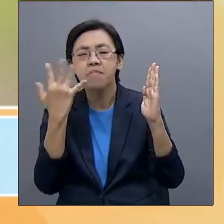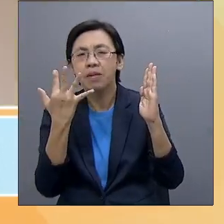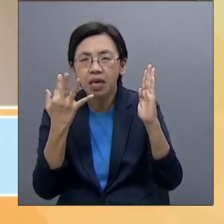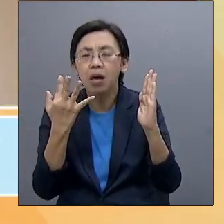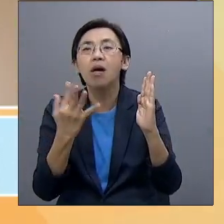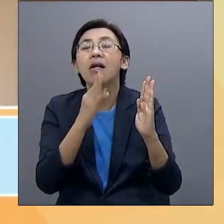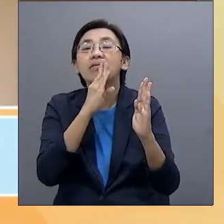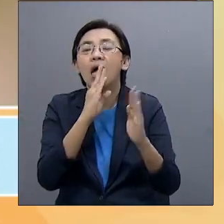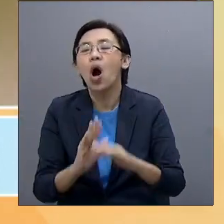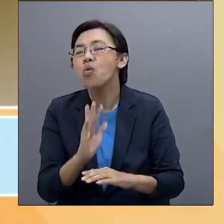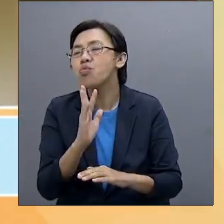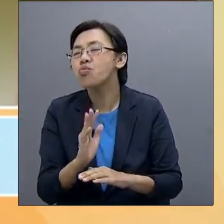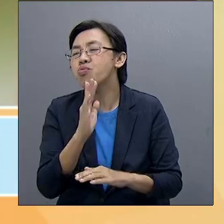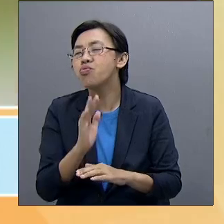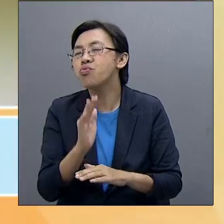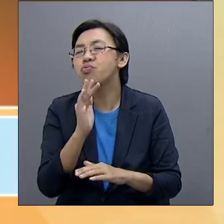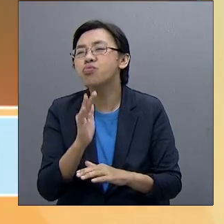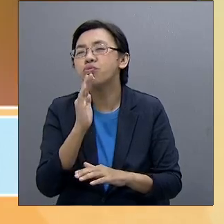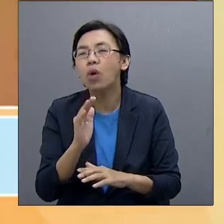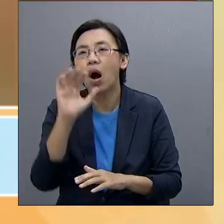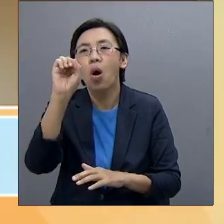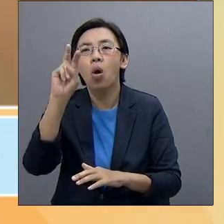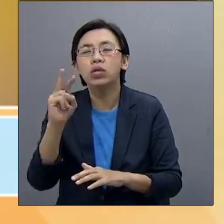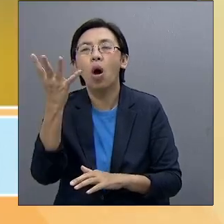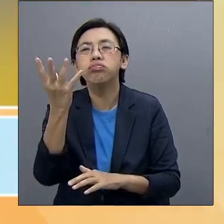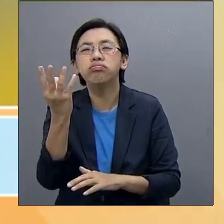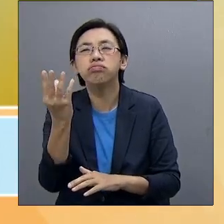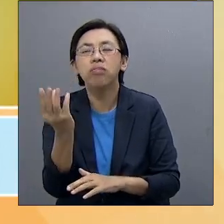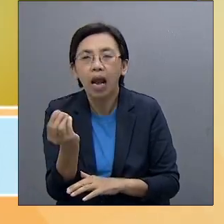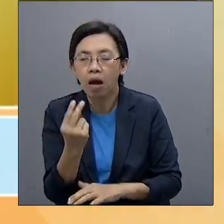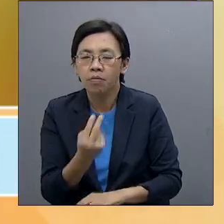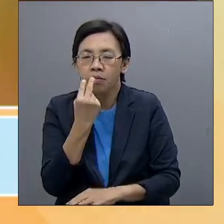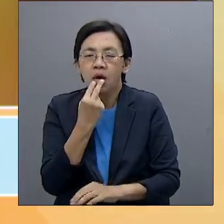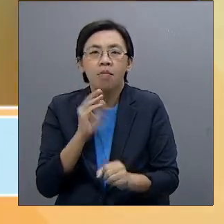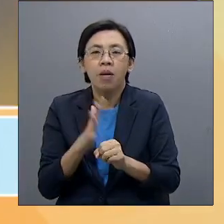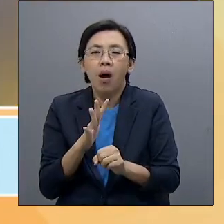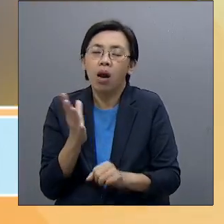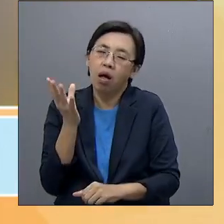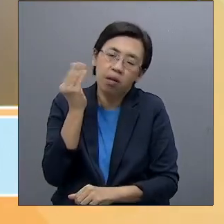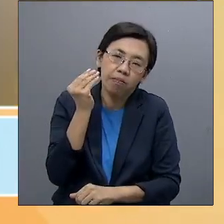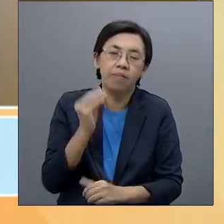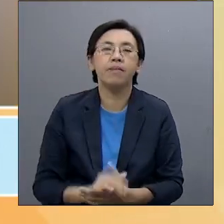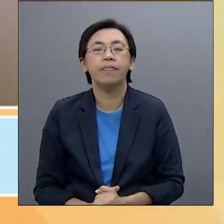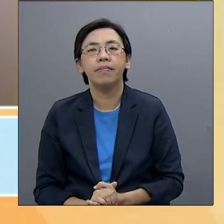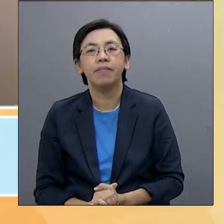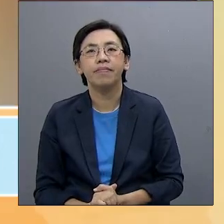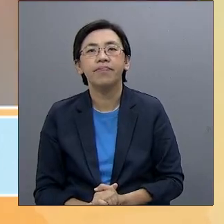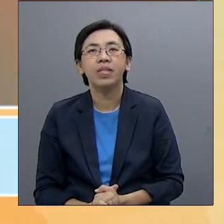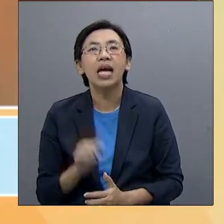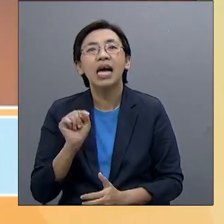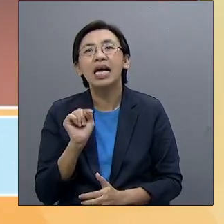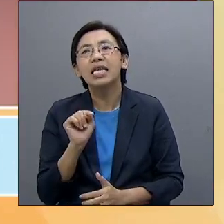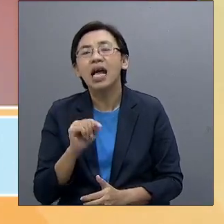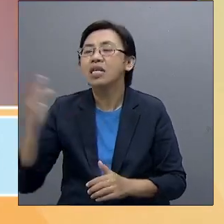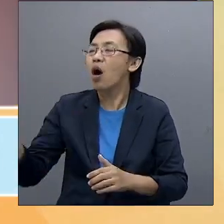ไปเนี่ยเยอะๆมันจะไปแทนที่อากาศแล้วทำให้อากาศน้อยเราจะขาดอากาศหายใจได ้ นะแต่ว่าถ้าเป็นพื้นที่เปิดเนี่ยเรื่องนี้ไม่ใช่เรื่อง